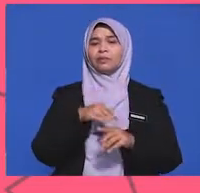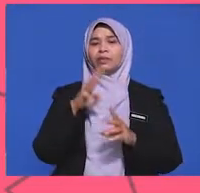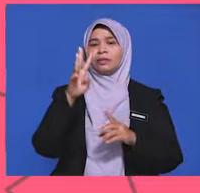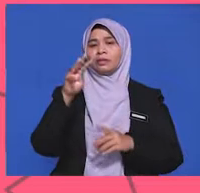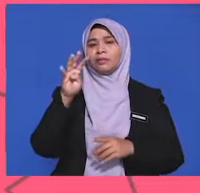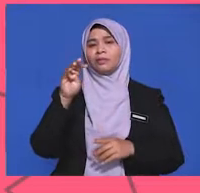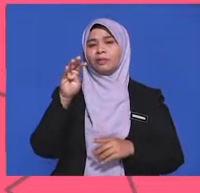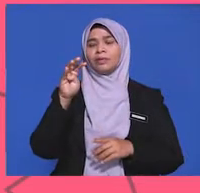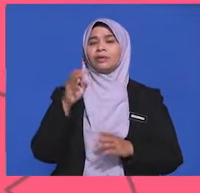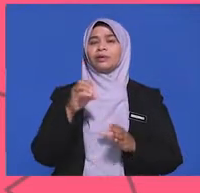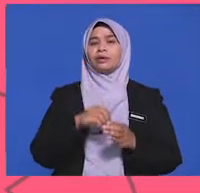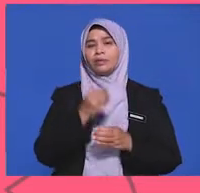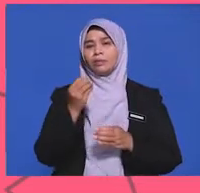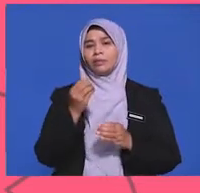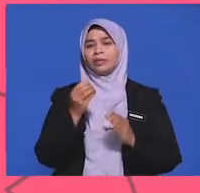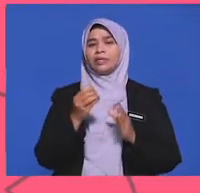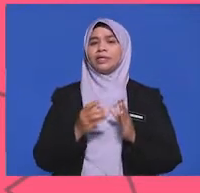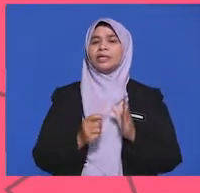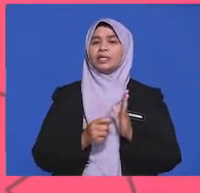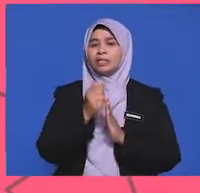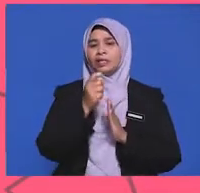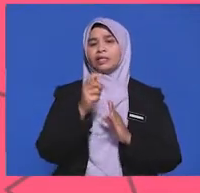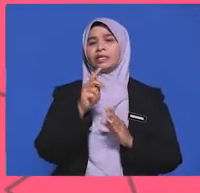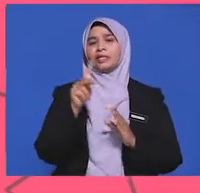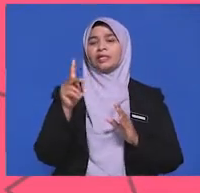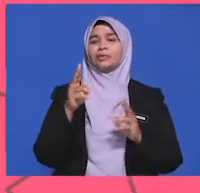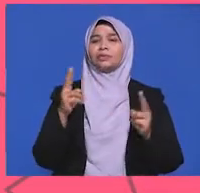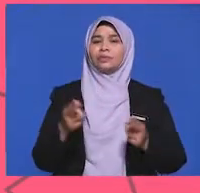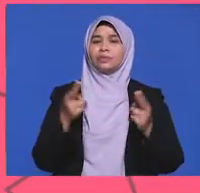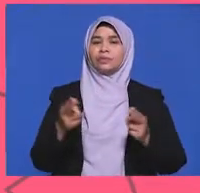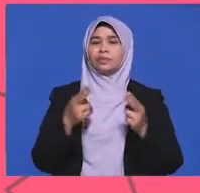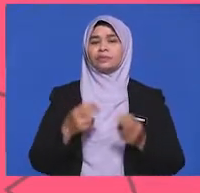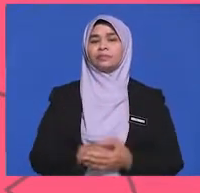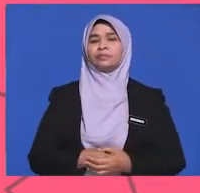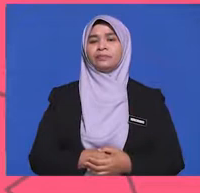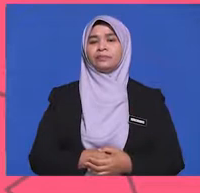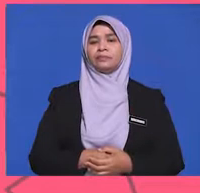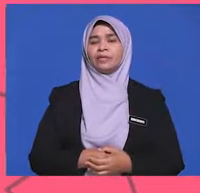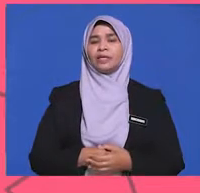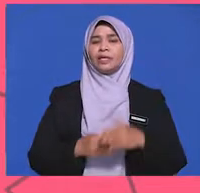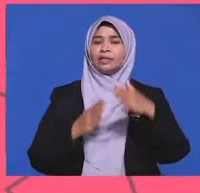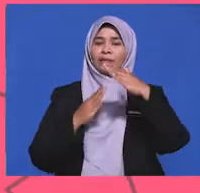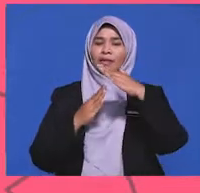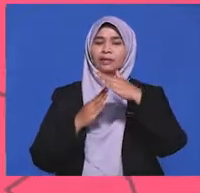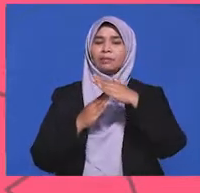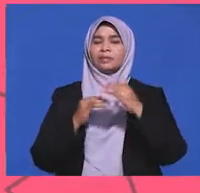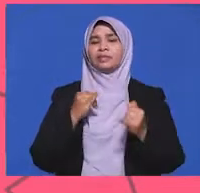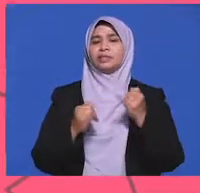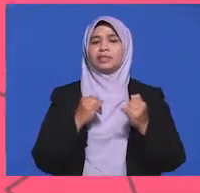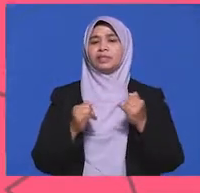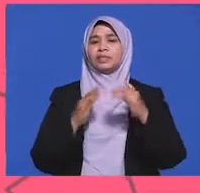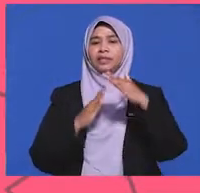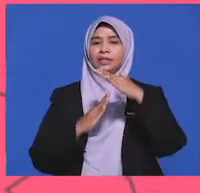40, output yang dipaparkan ialah tingkatkan usaha. Tamat jika